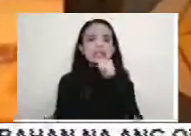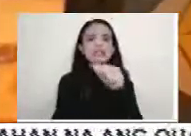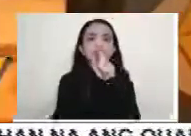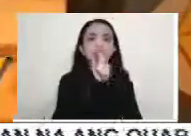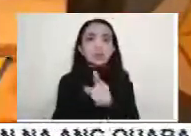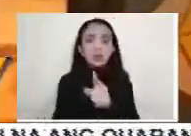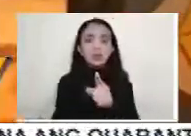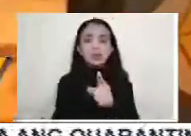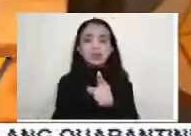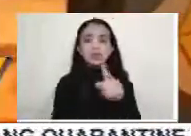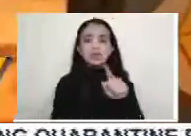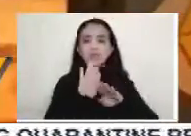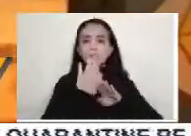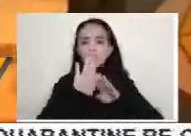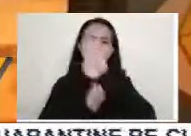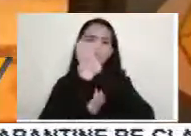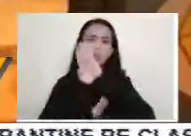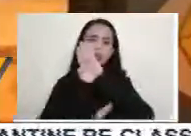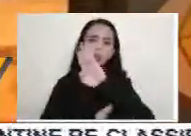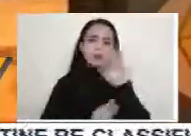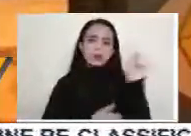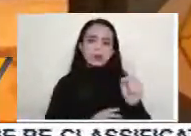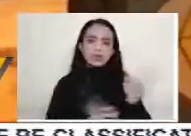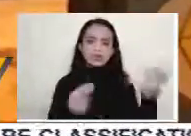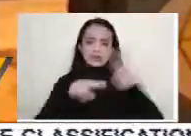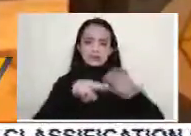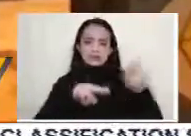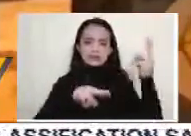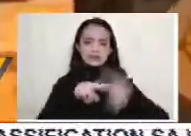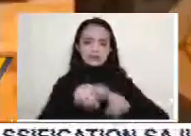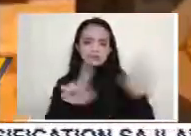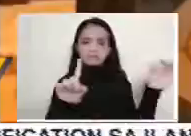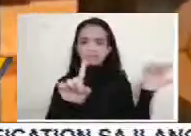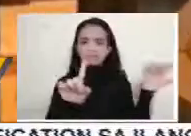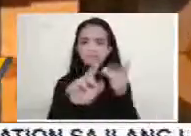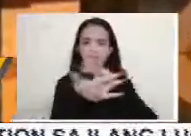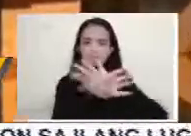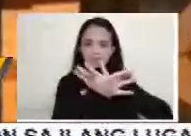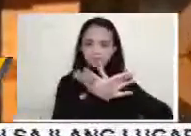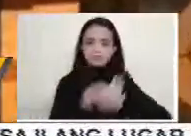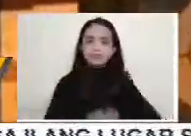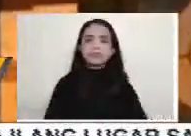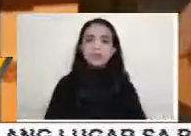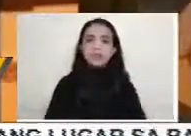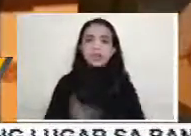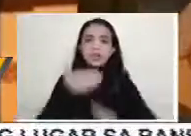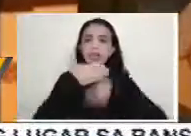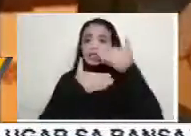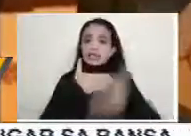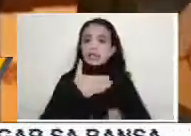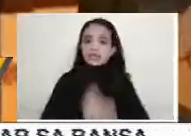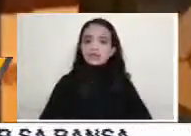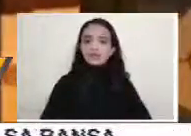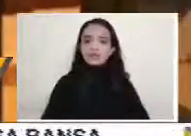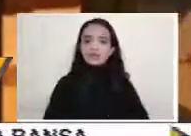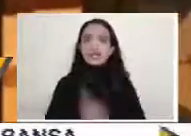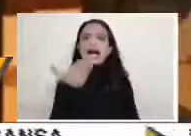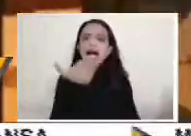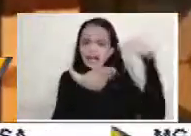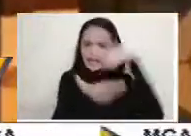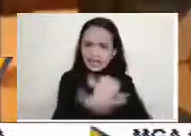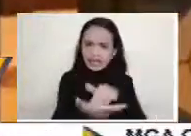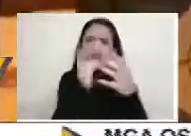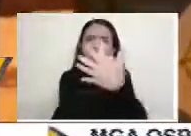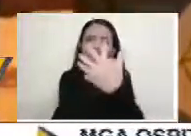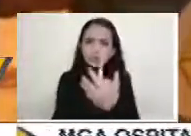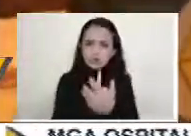MECQ. Ulitin ko po, ang buong probinsya ng Cebu po ay mapapasailalim sa GCQ with